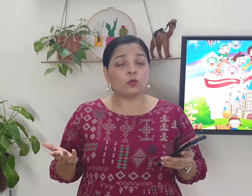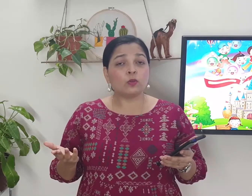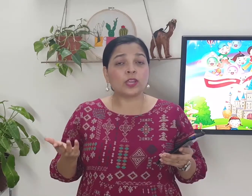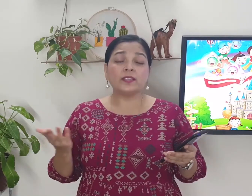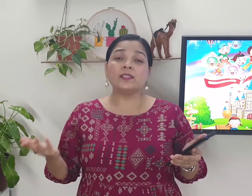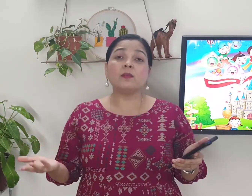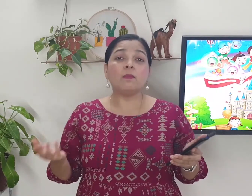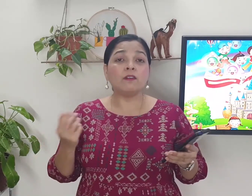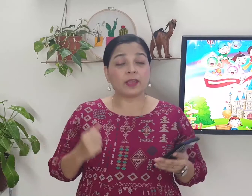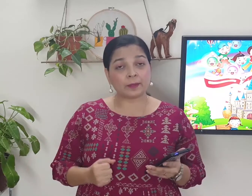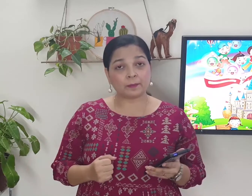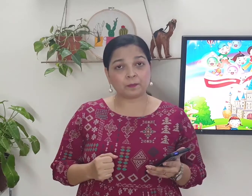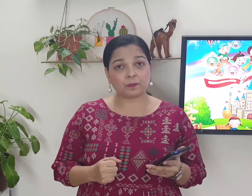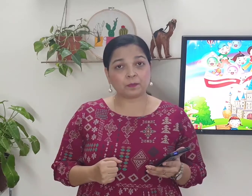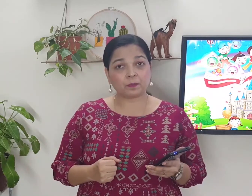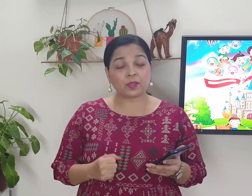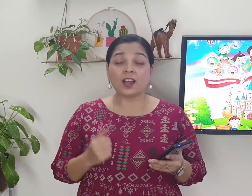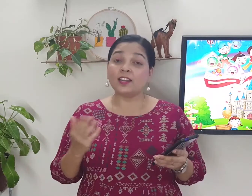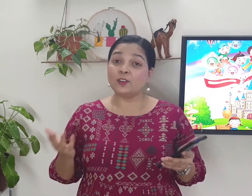तर अशक्य आहे.